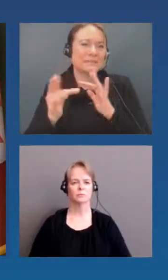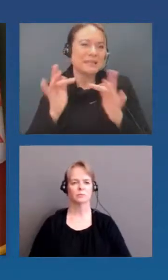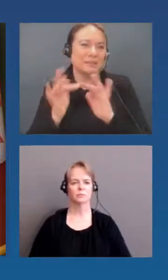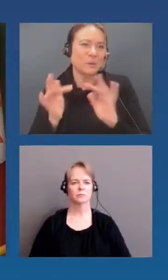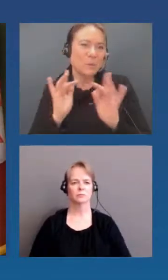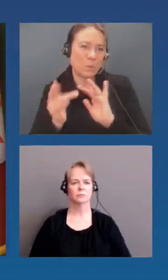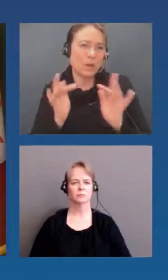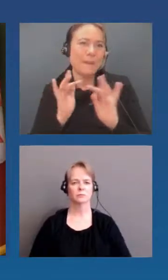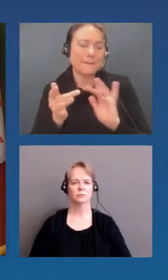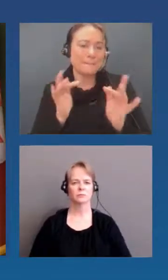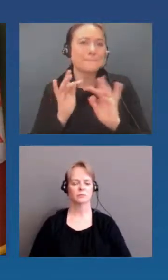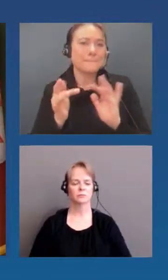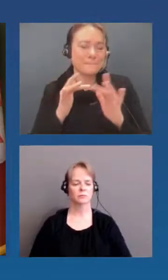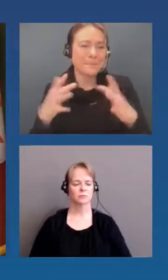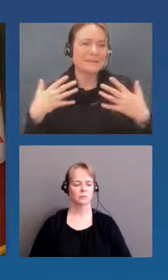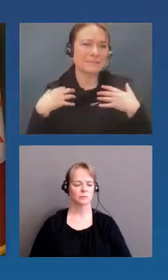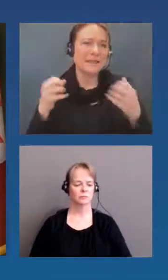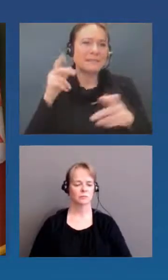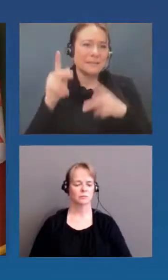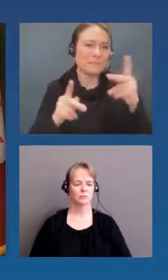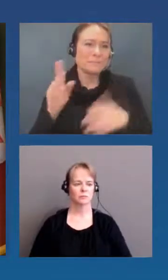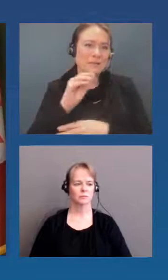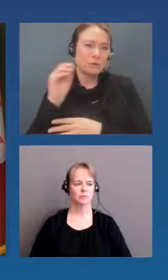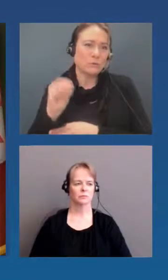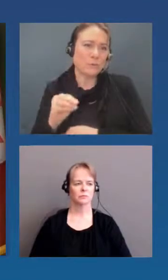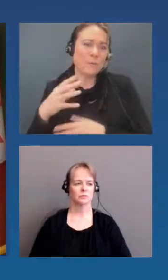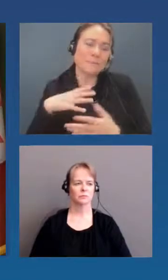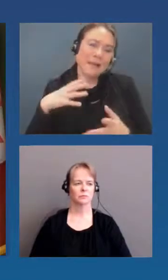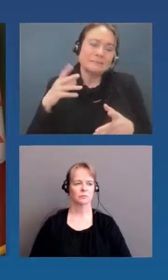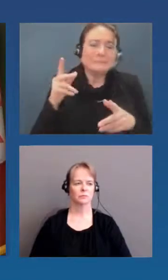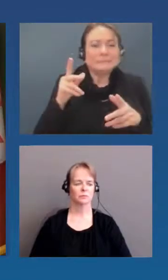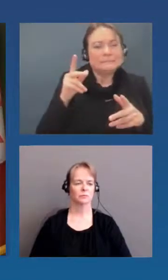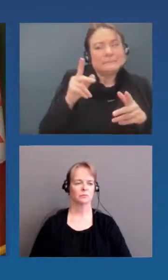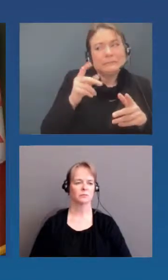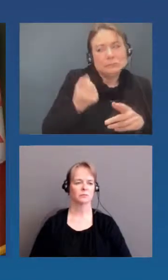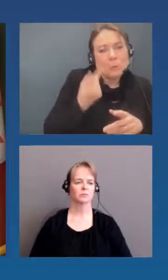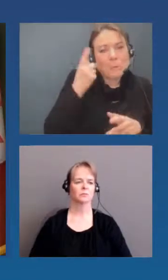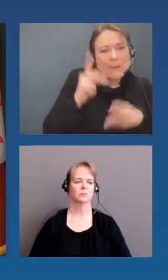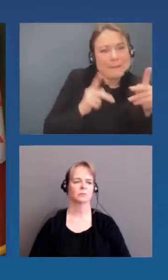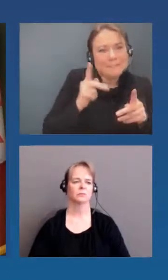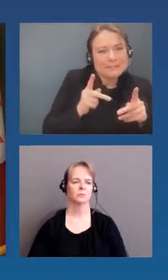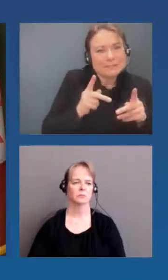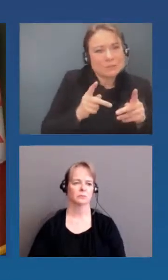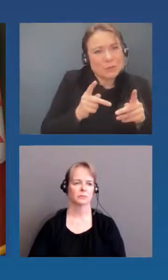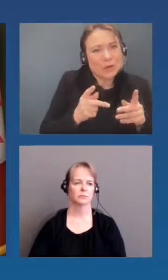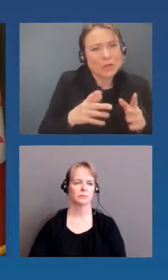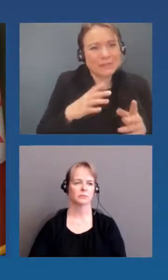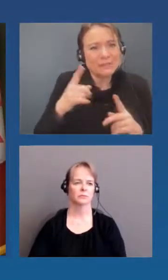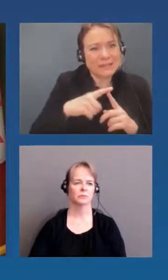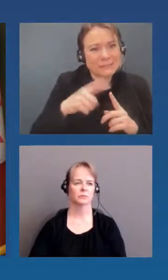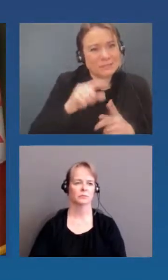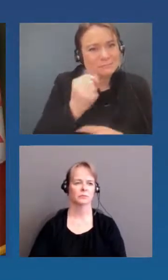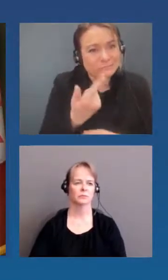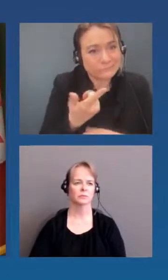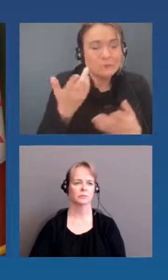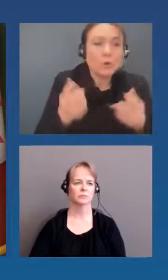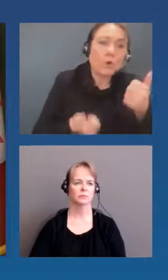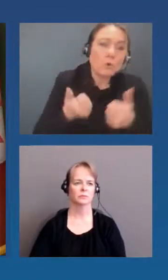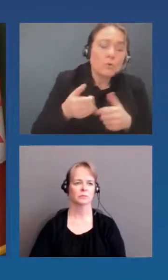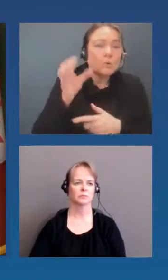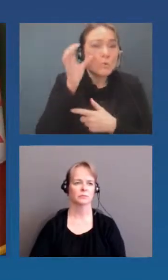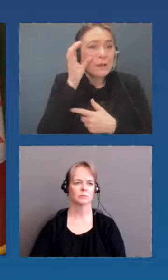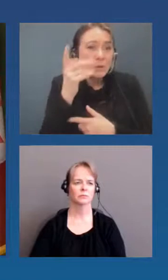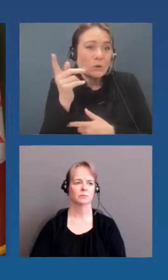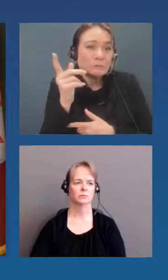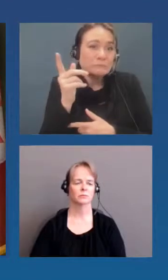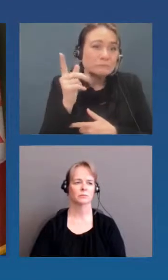de santé publique d'Ottawa, mais comme vous dites, il y a des gens qui sont peut-être moins familiers avec ça, d'écouter les médias de